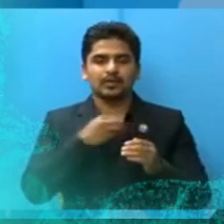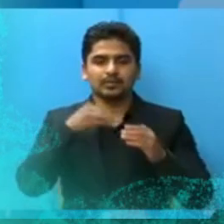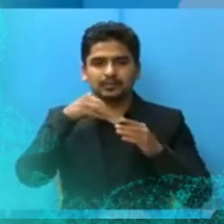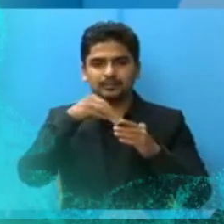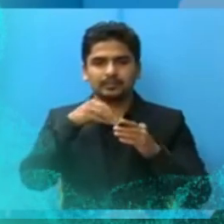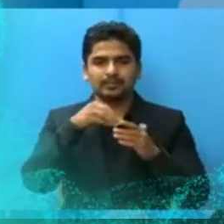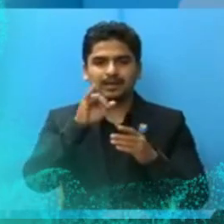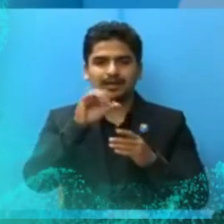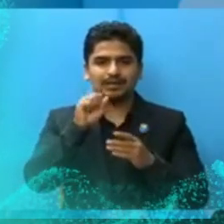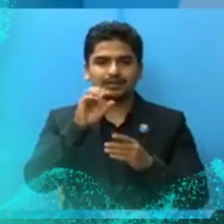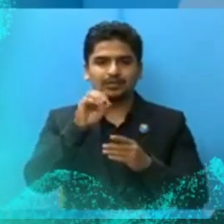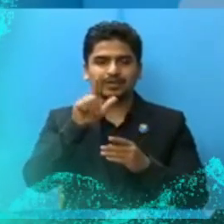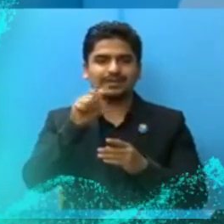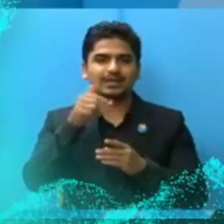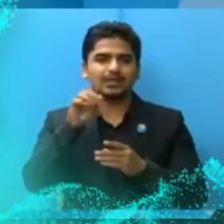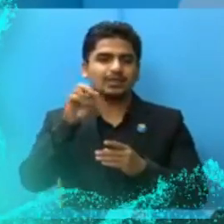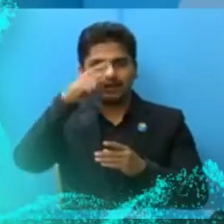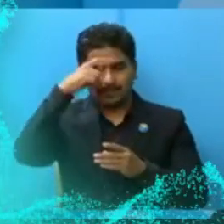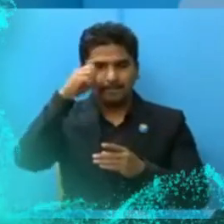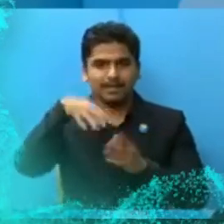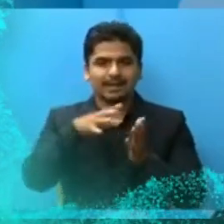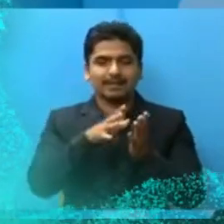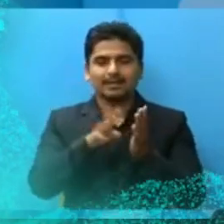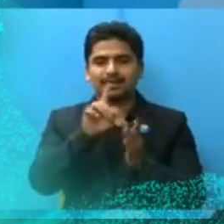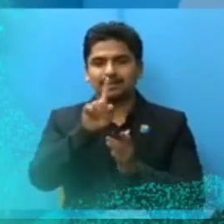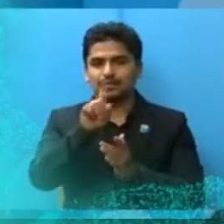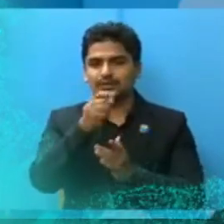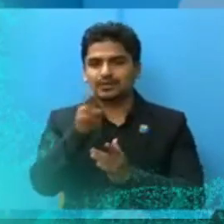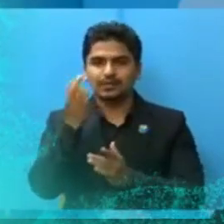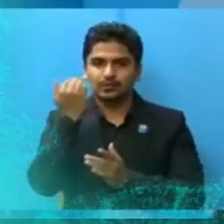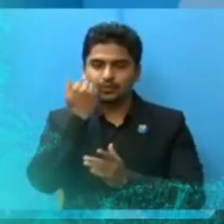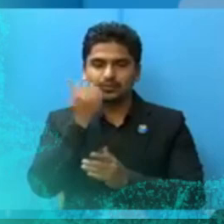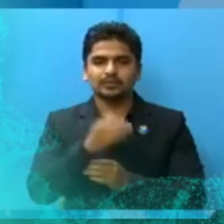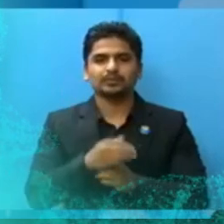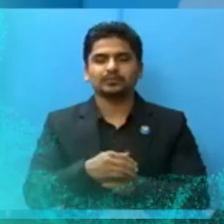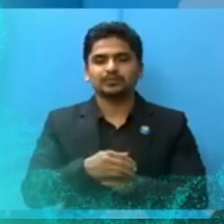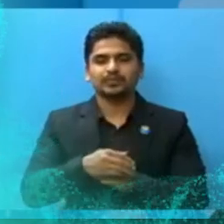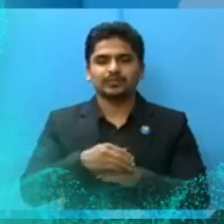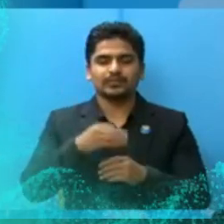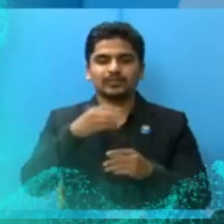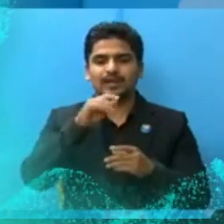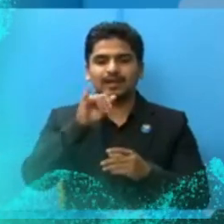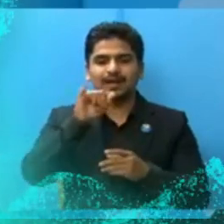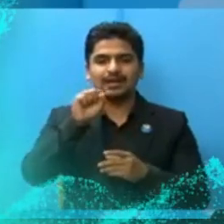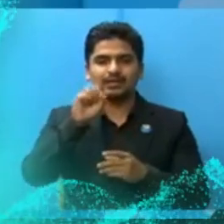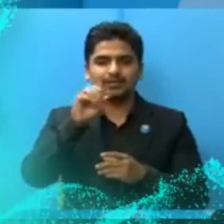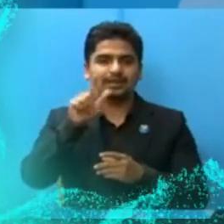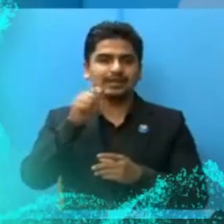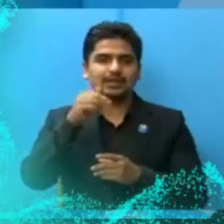सेन्टर सन्तालिया बाँकेबाट 10 जना पुरुष, आइसोलेसन सेन्टर सहपूर्वा